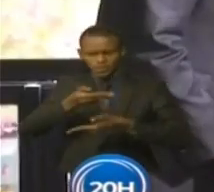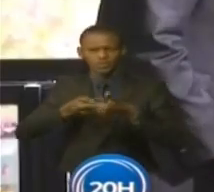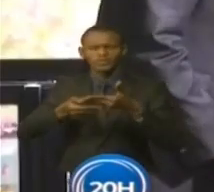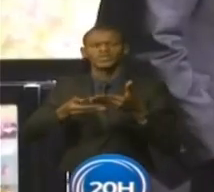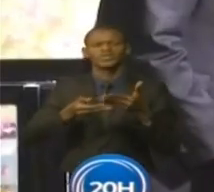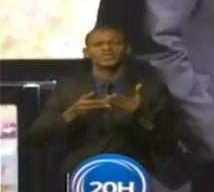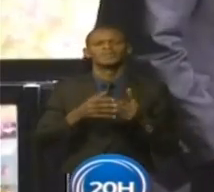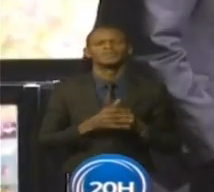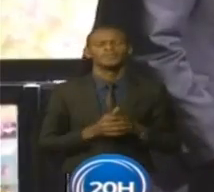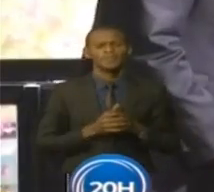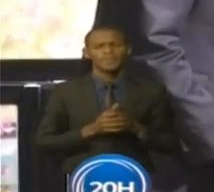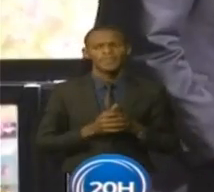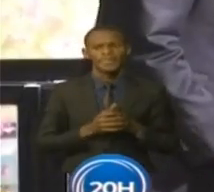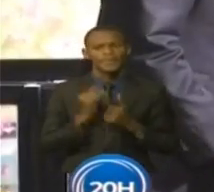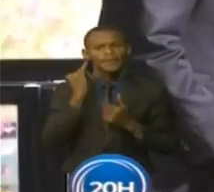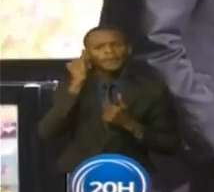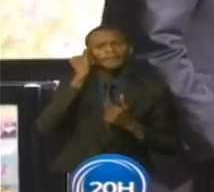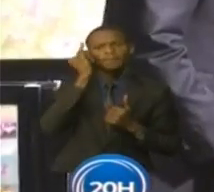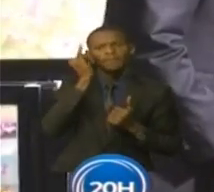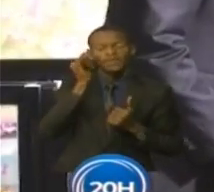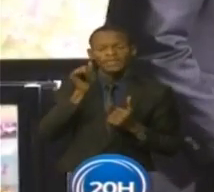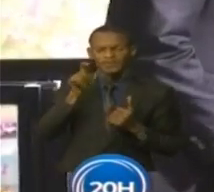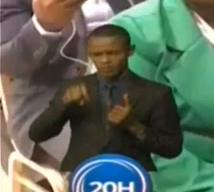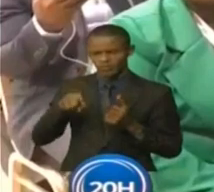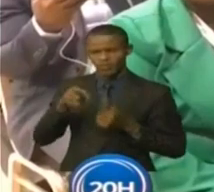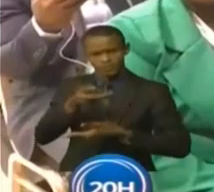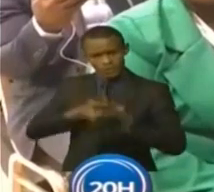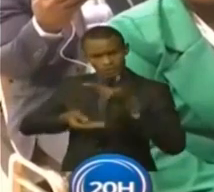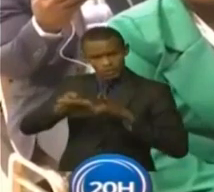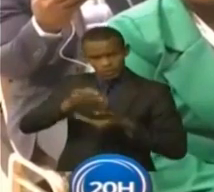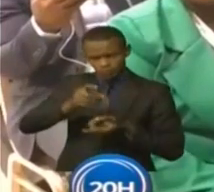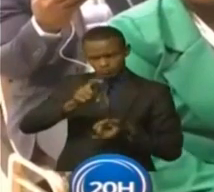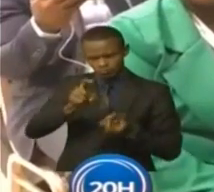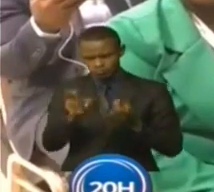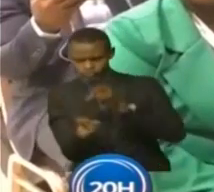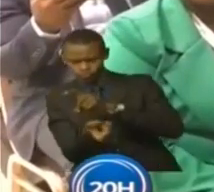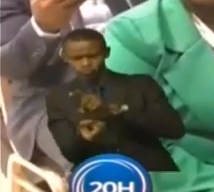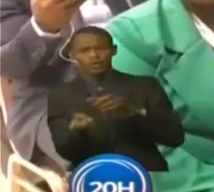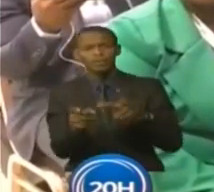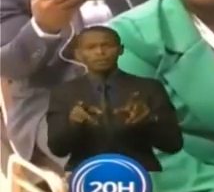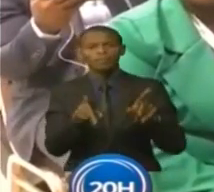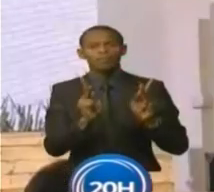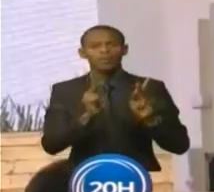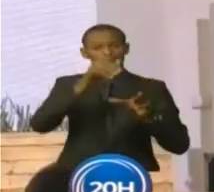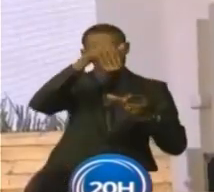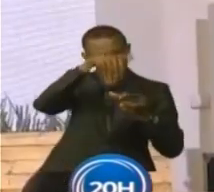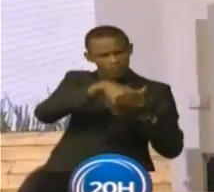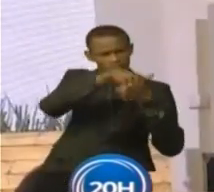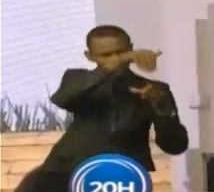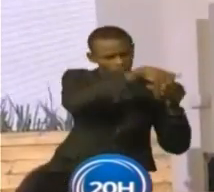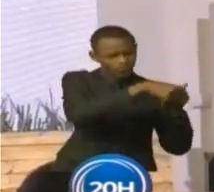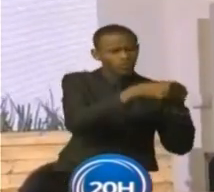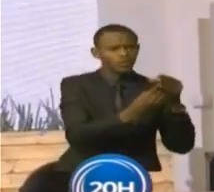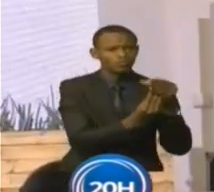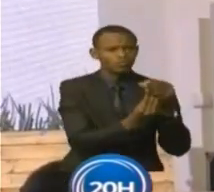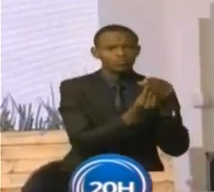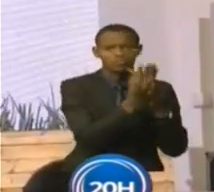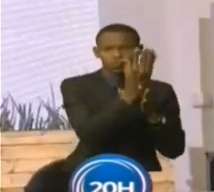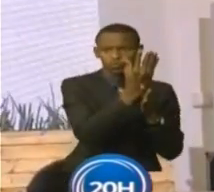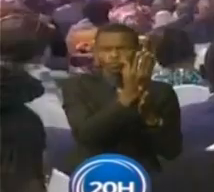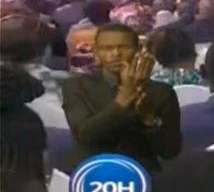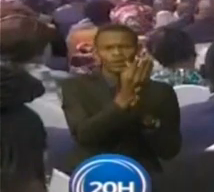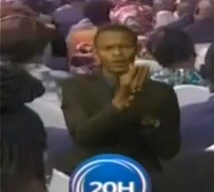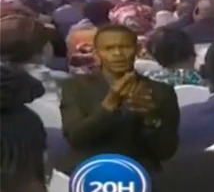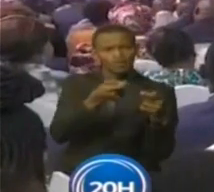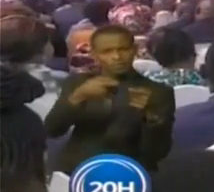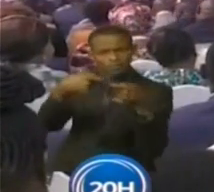Les réformes amorcées par les gouvernements congolais pour développer l'agriculture, notamment dans les secteurs fiscaux, ont été présentées par